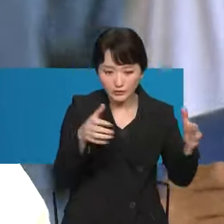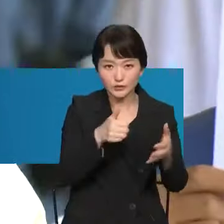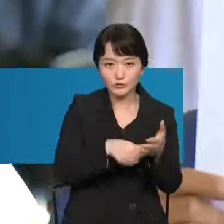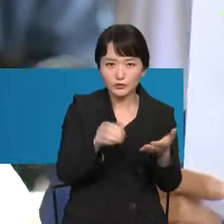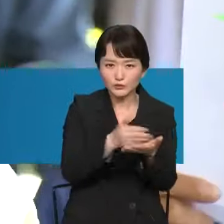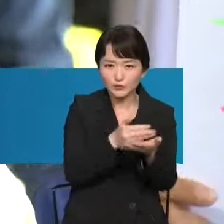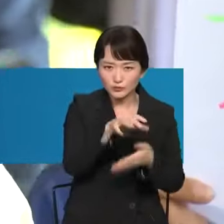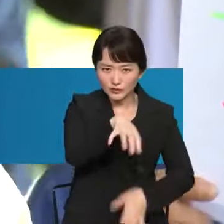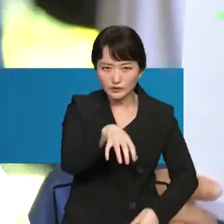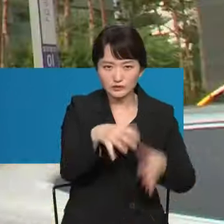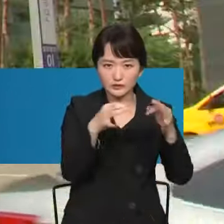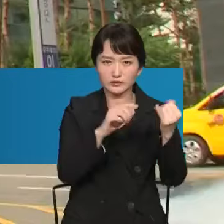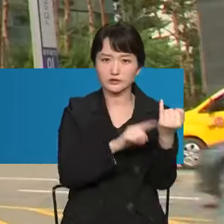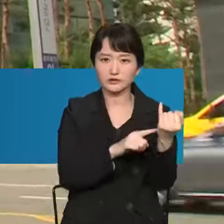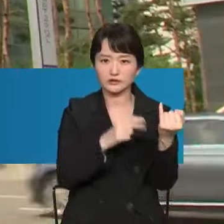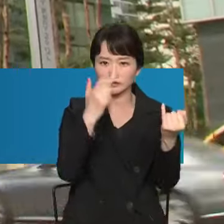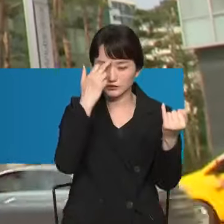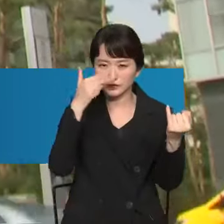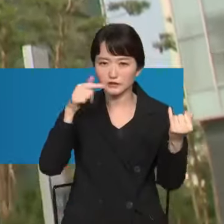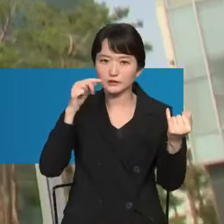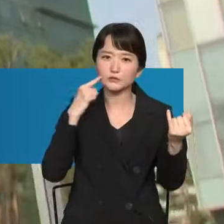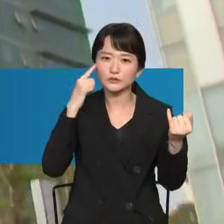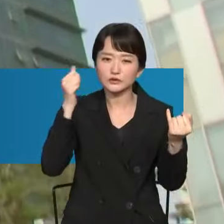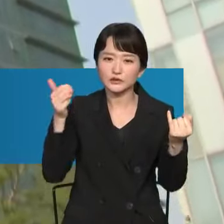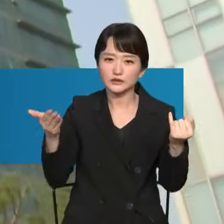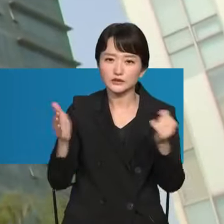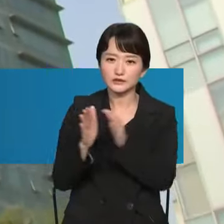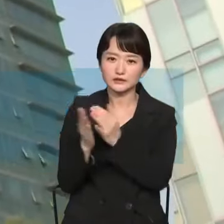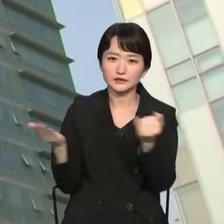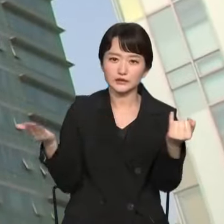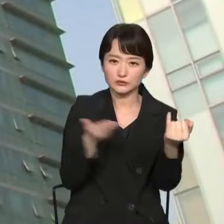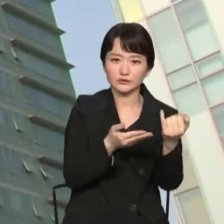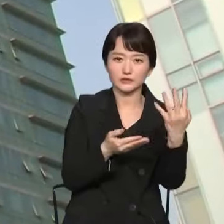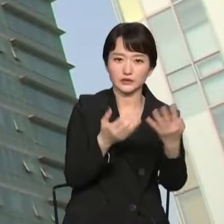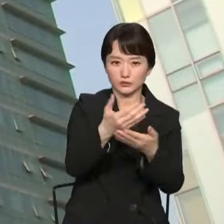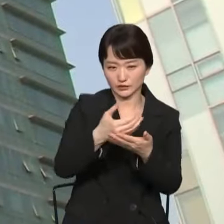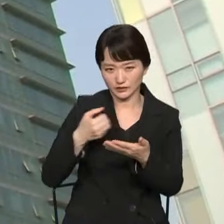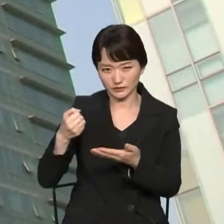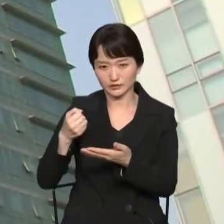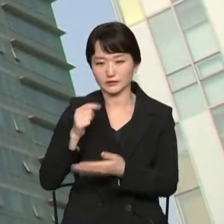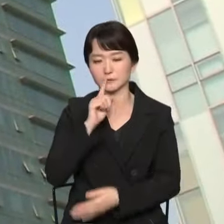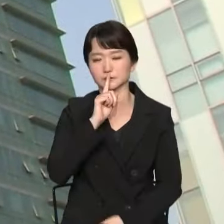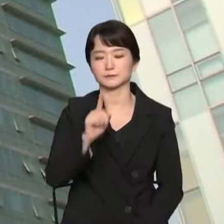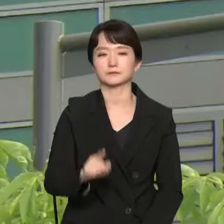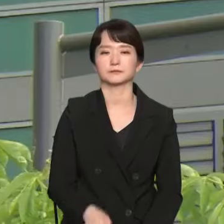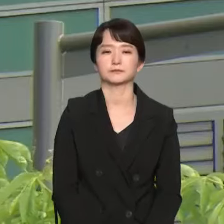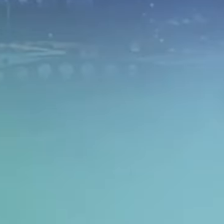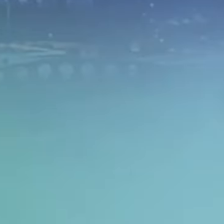분리수거장에서 김 여사가 최재형 목사에게 받은 책 4권을 주웠다고 주장했습니다.